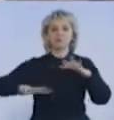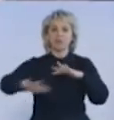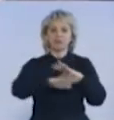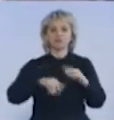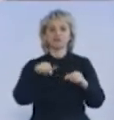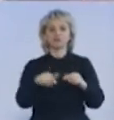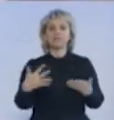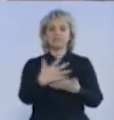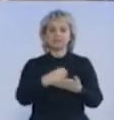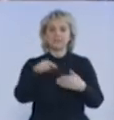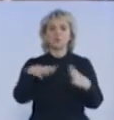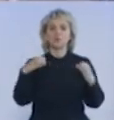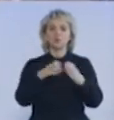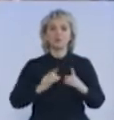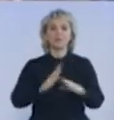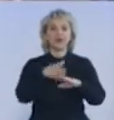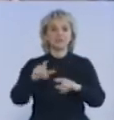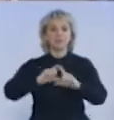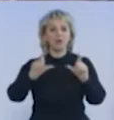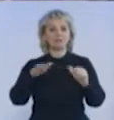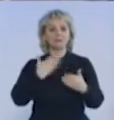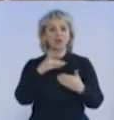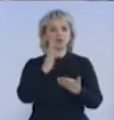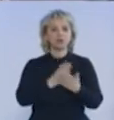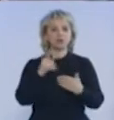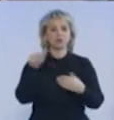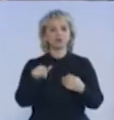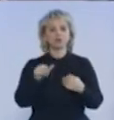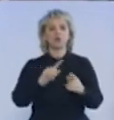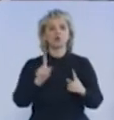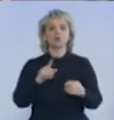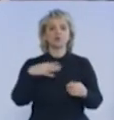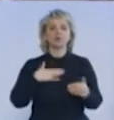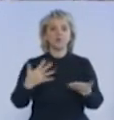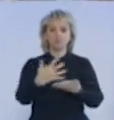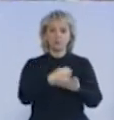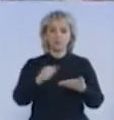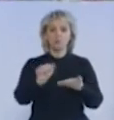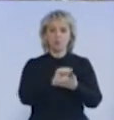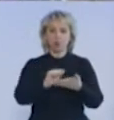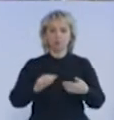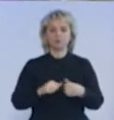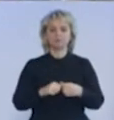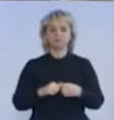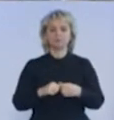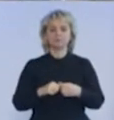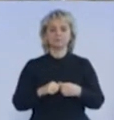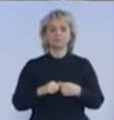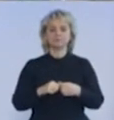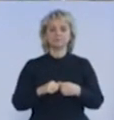С группой, да, и ходили по магазинам, спрашивали, есть ли у них что-то нам на сбор макулатуры.